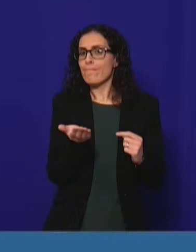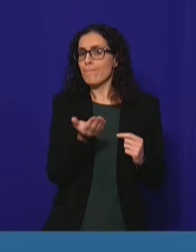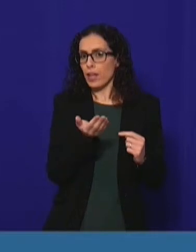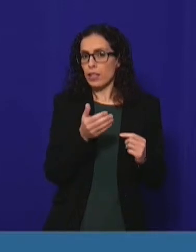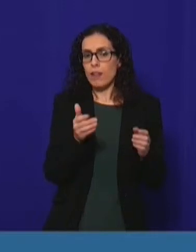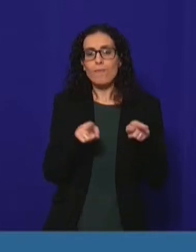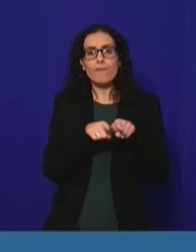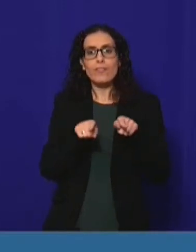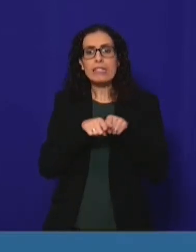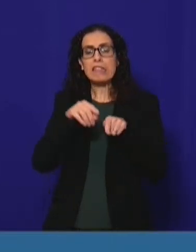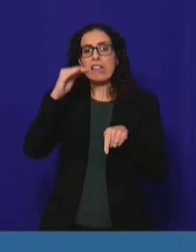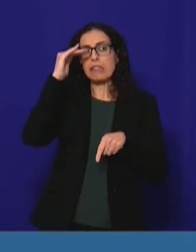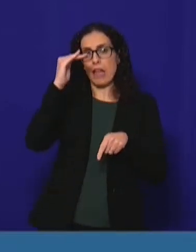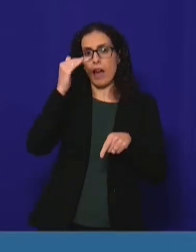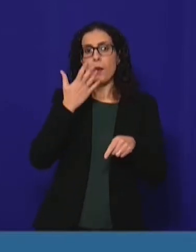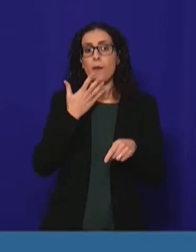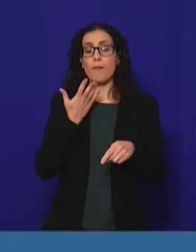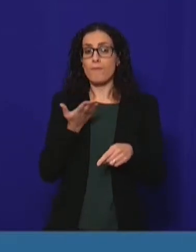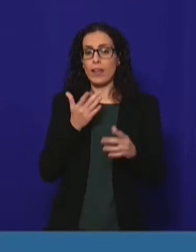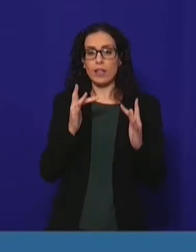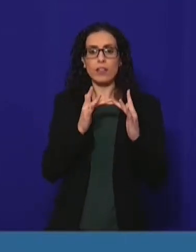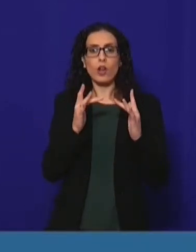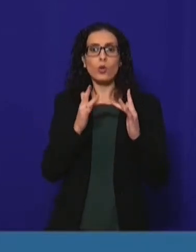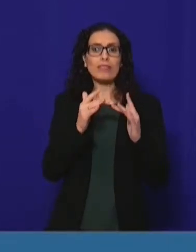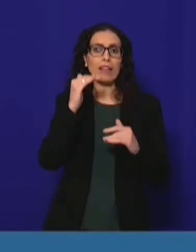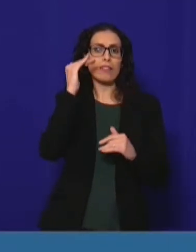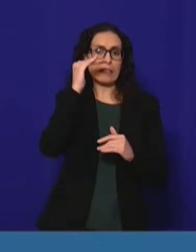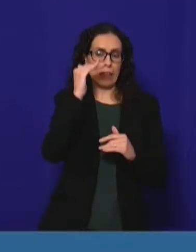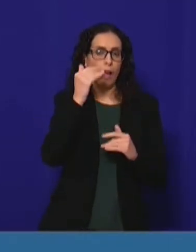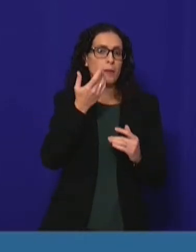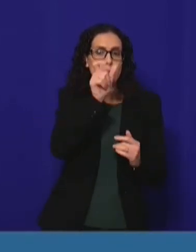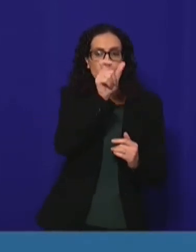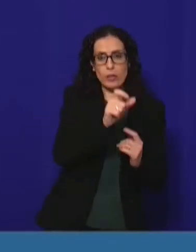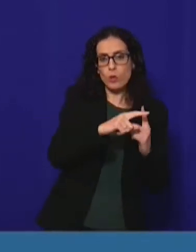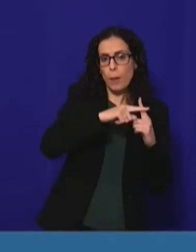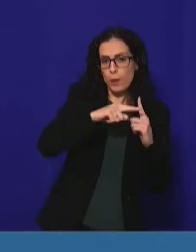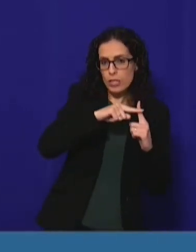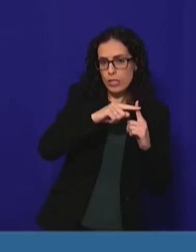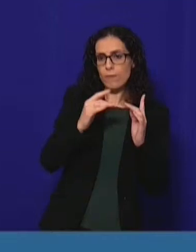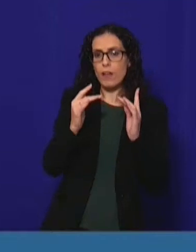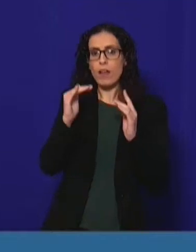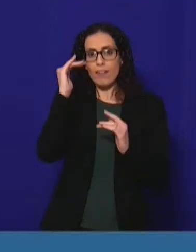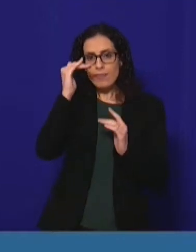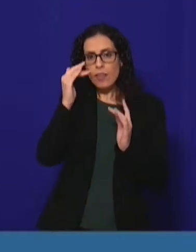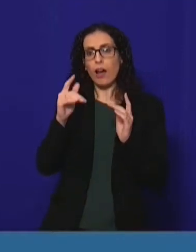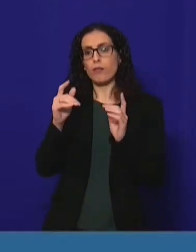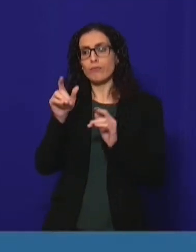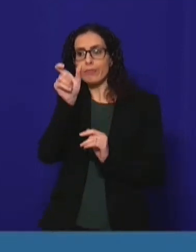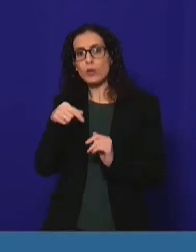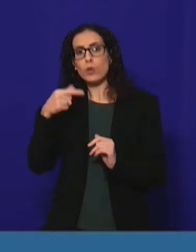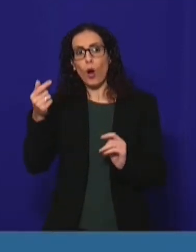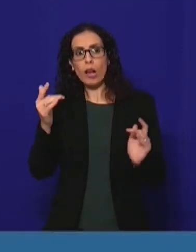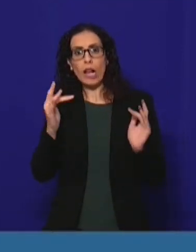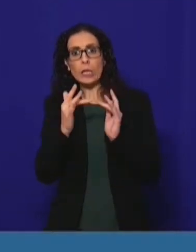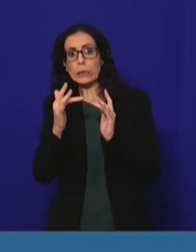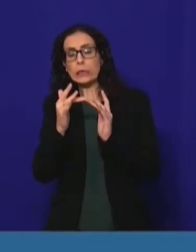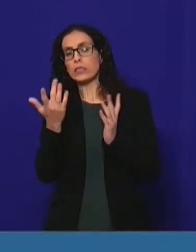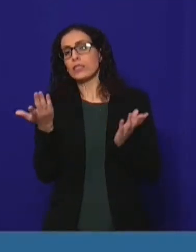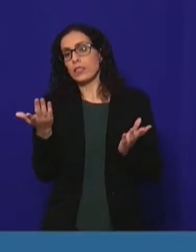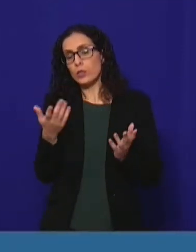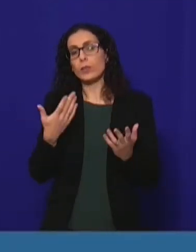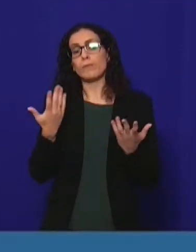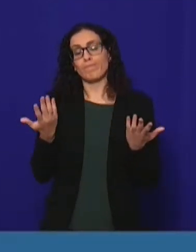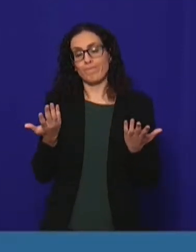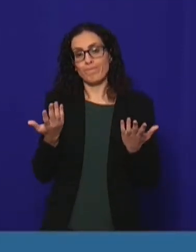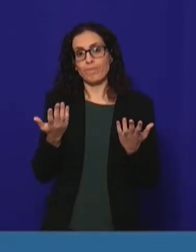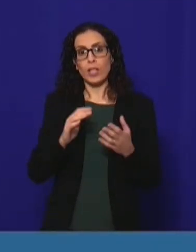jkollok kuntatt fid-djar u nerġa' nappella lil pubbliku biex kemm huwa importanti li meta jkun hemm każ li huwa bis-sintomi mill-ewwel ħudu